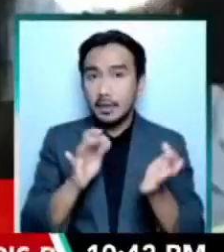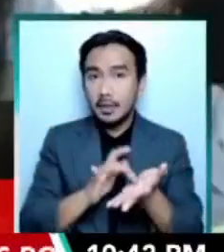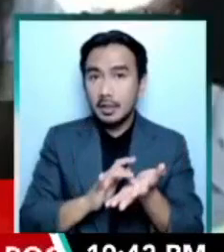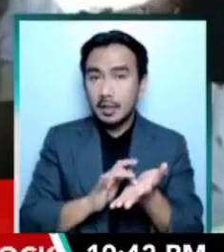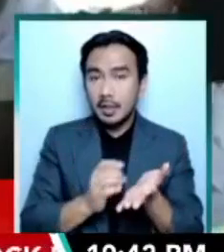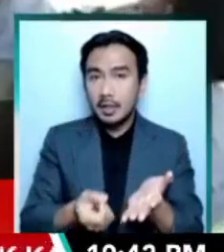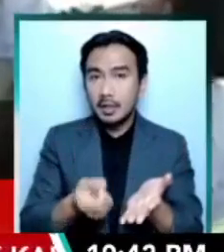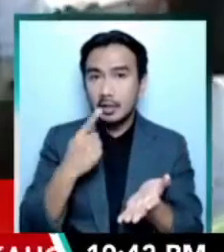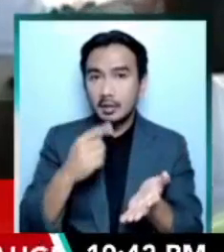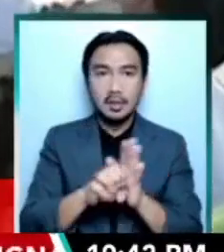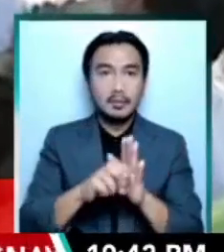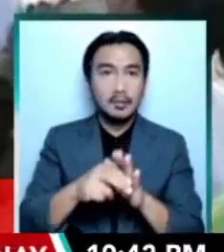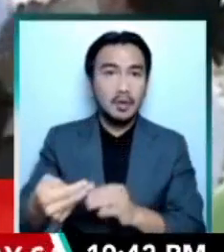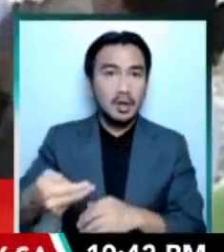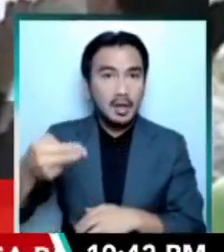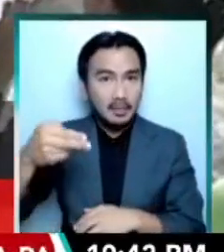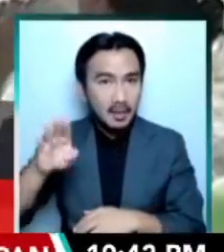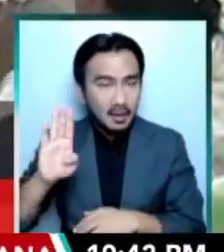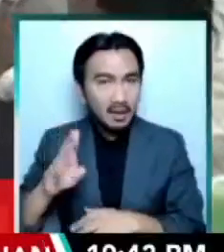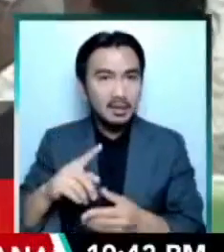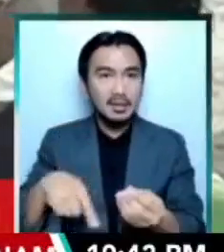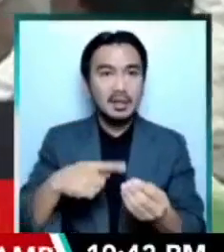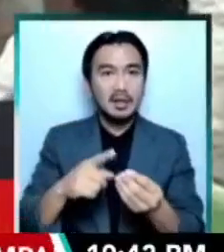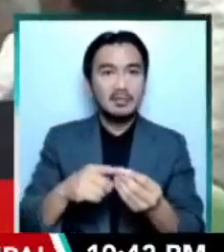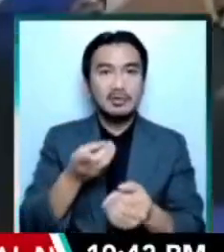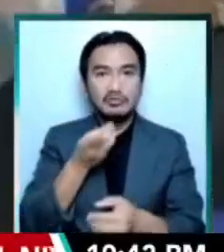blood, gamot sa diabetes.